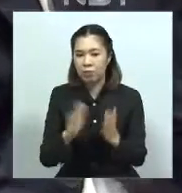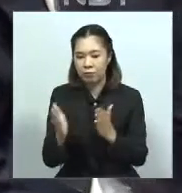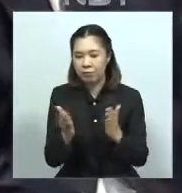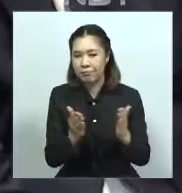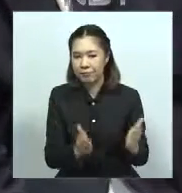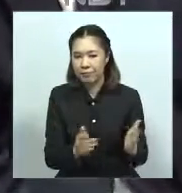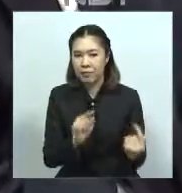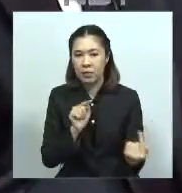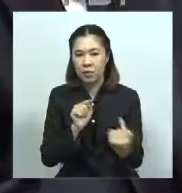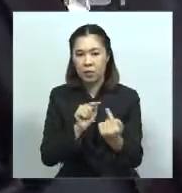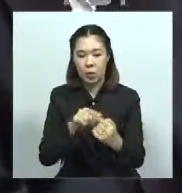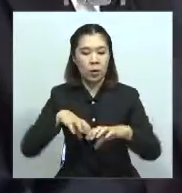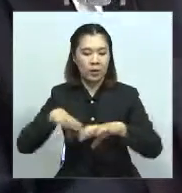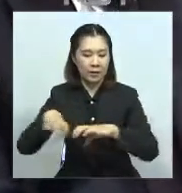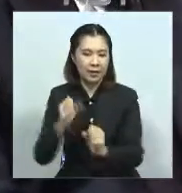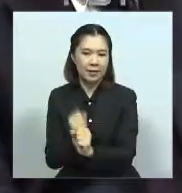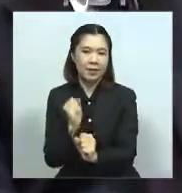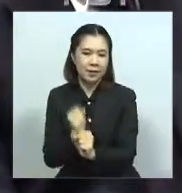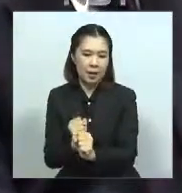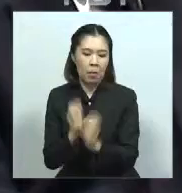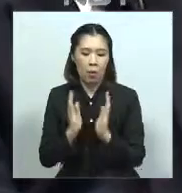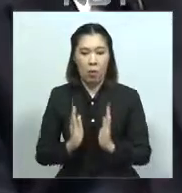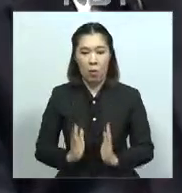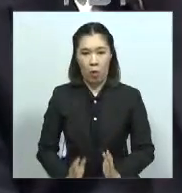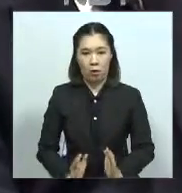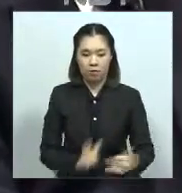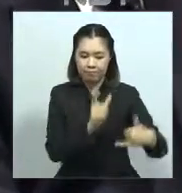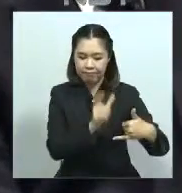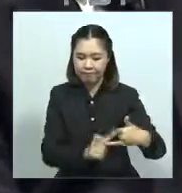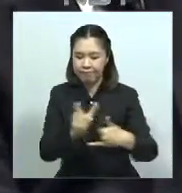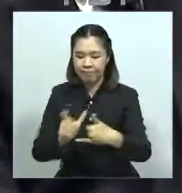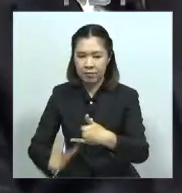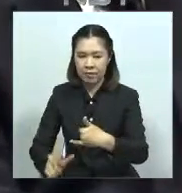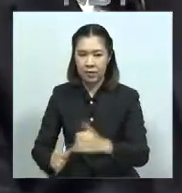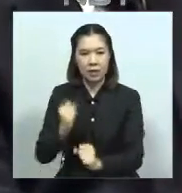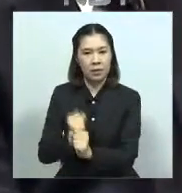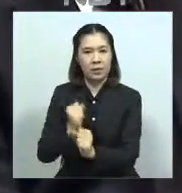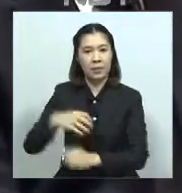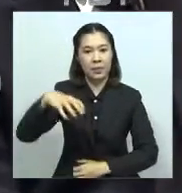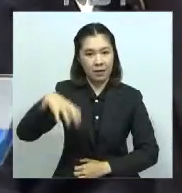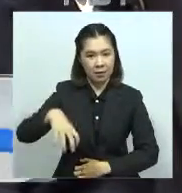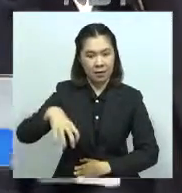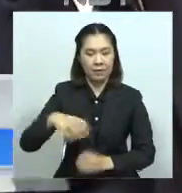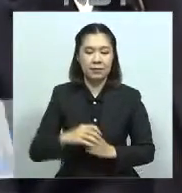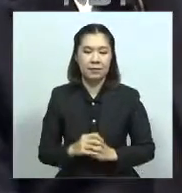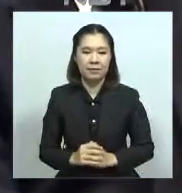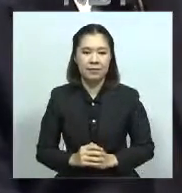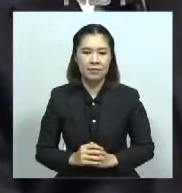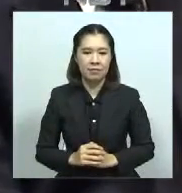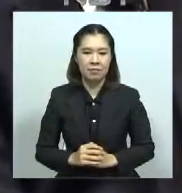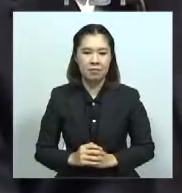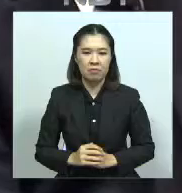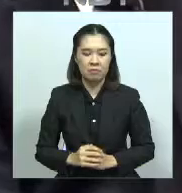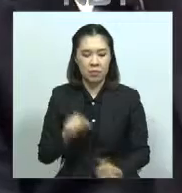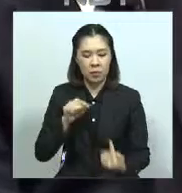ไปสู่การจัดสรรโครงสร้างบุคลากรนะครับหน่วยงานที่จะทำให้การ